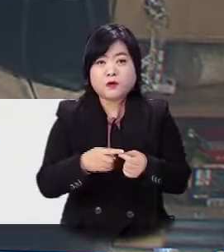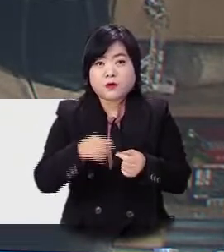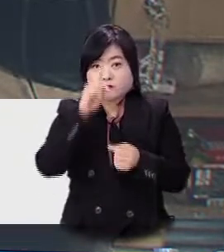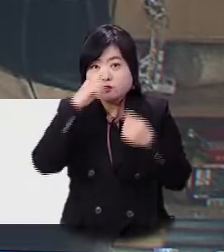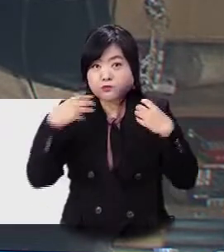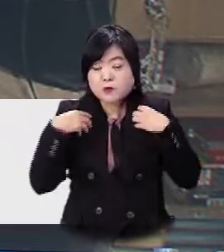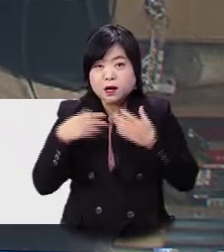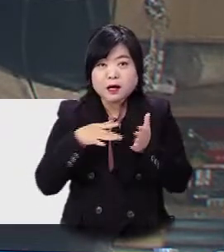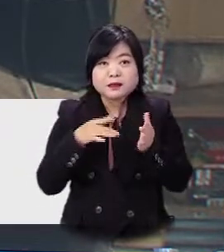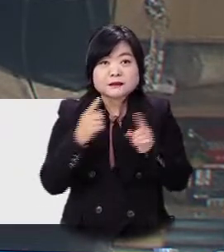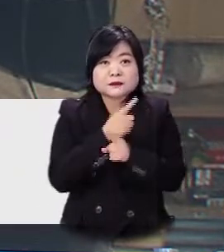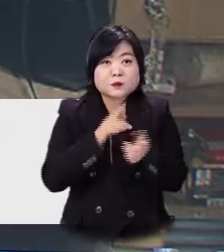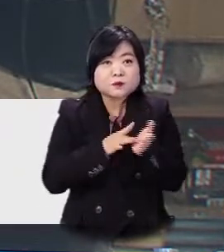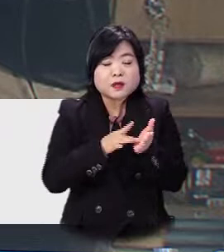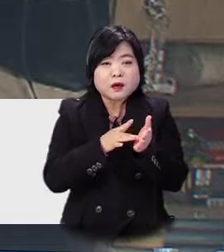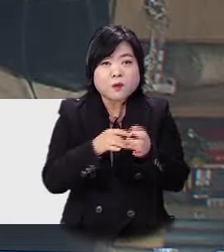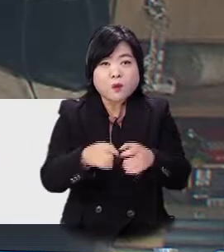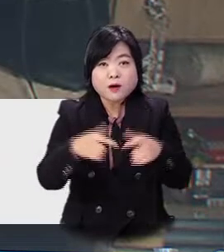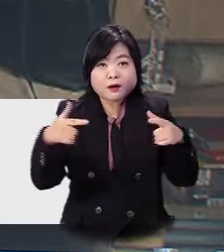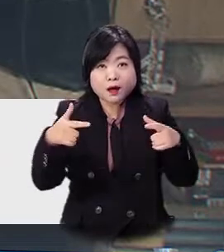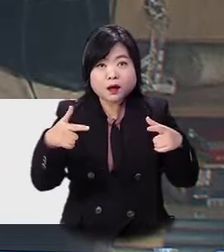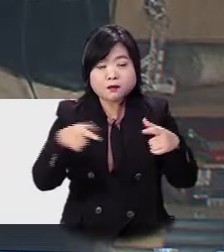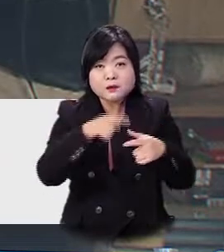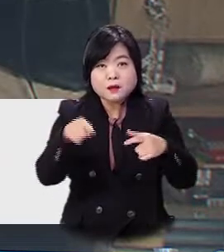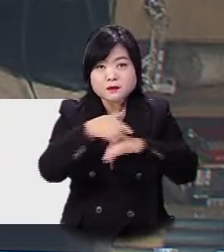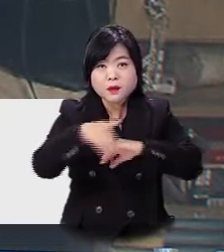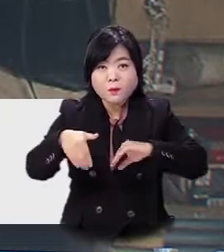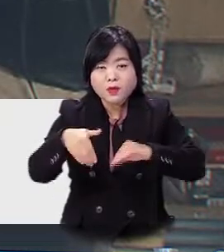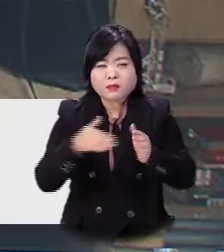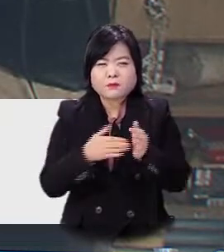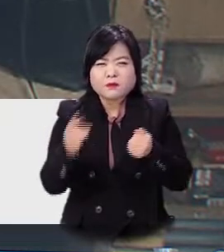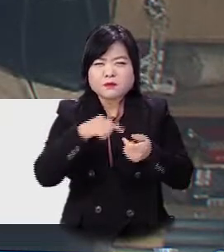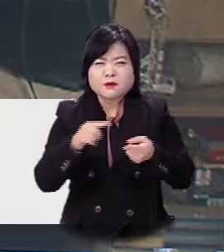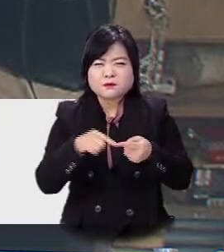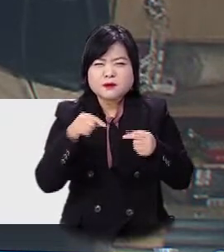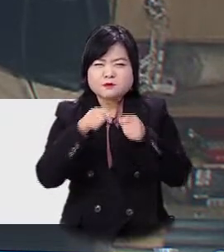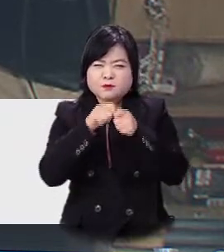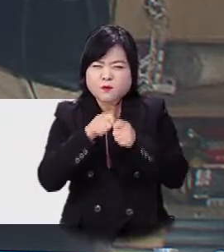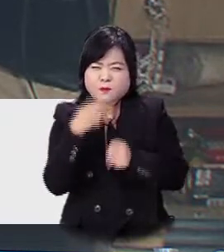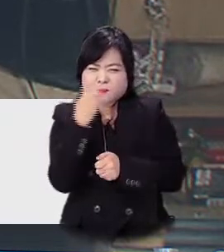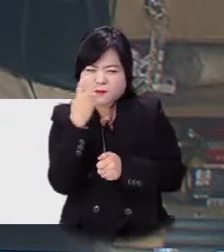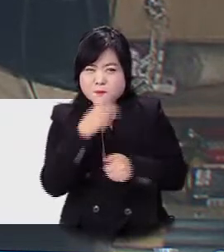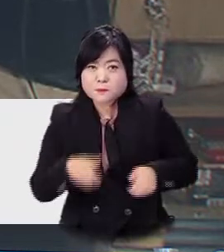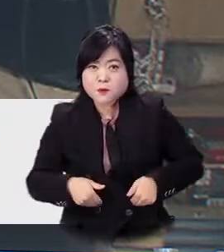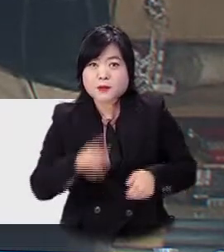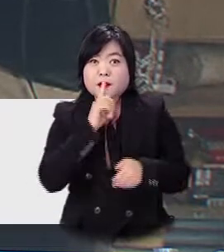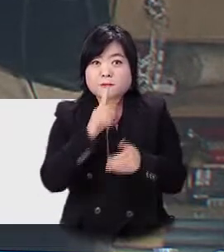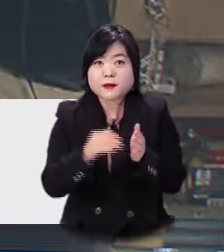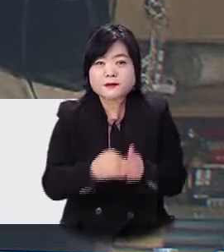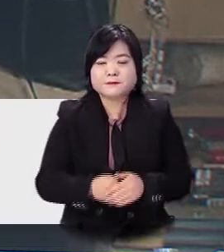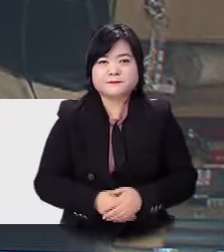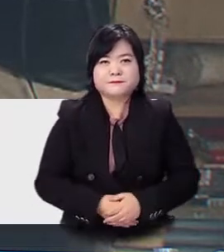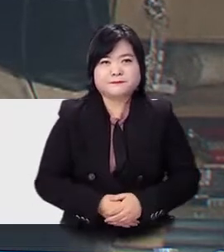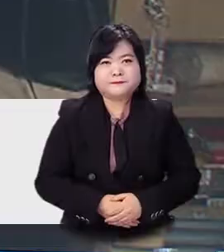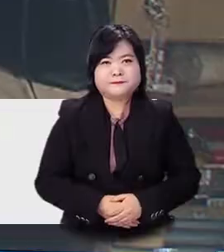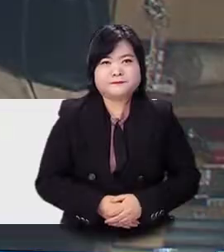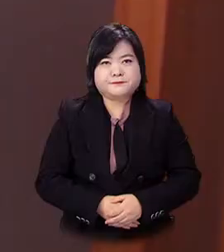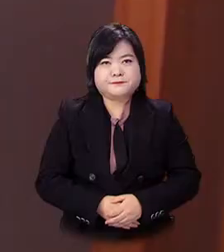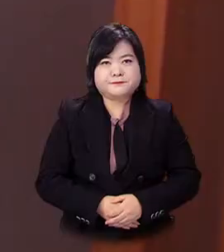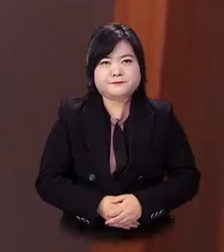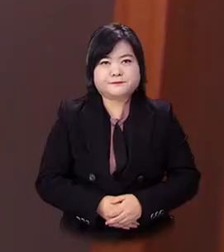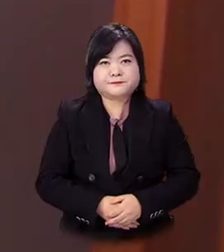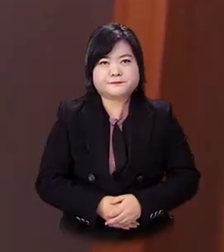치료제 처방을 확대한다는 방침이어서 여기에도 세심한 모니터링이 필요하다는 지적입니다. 한현호 기자가 보도합니다.